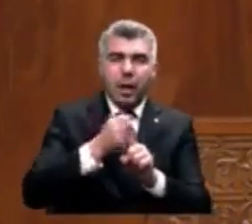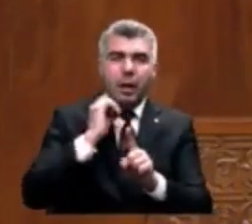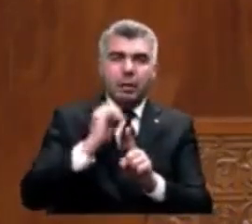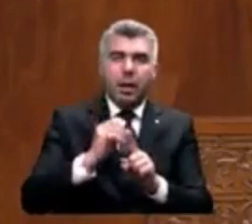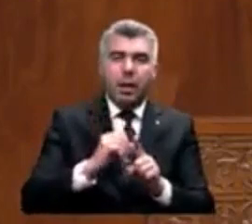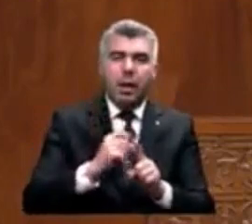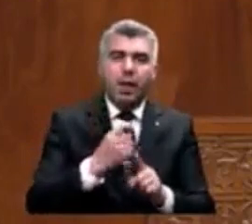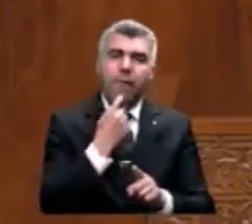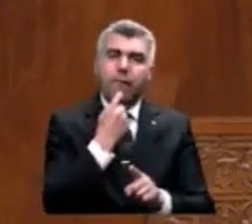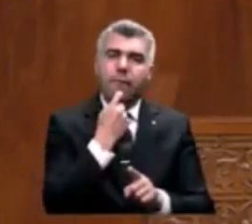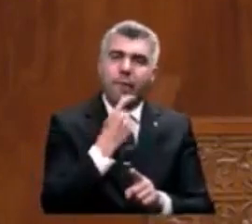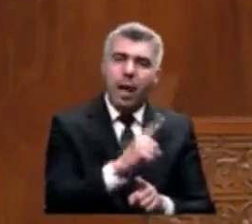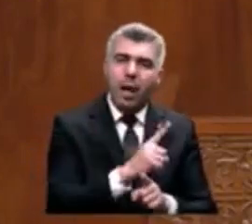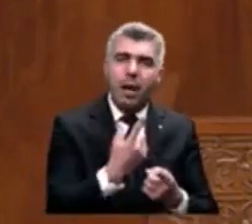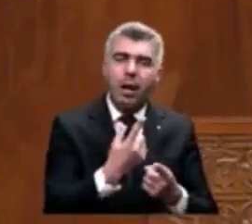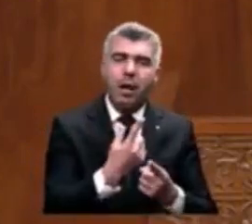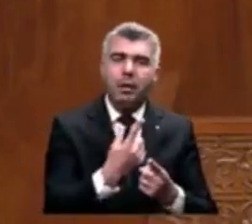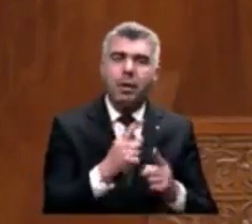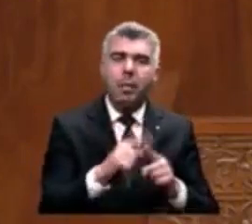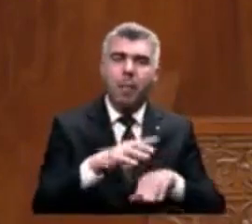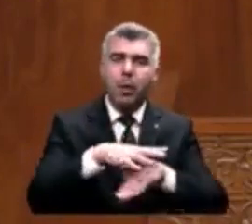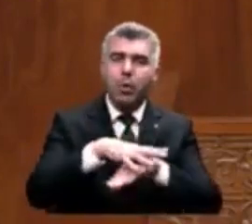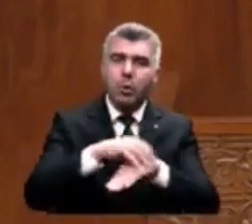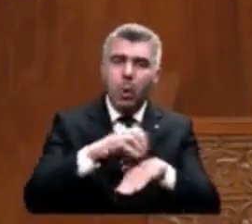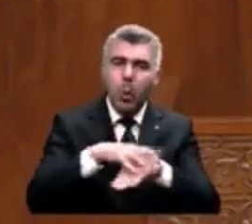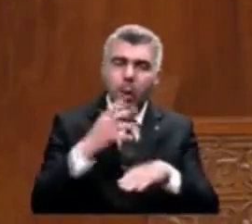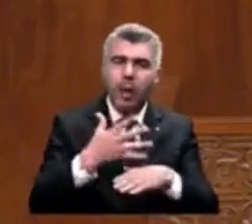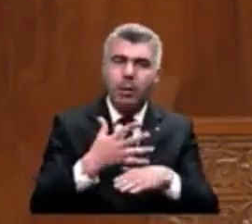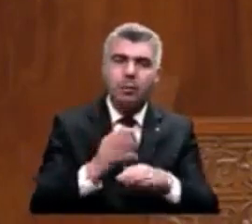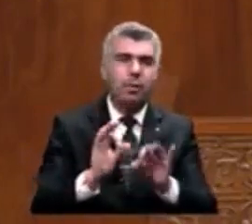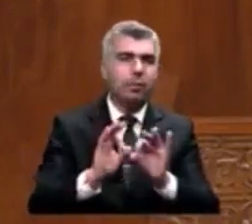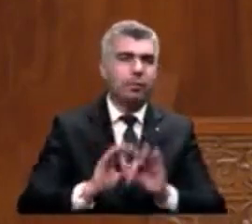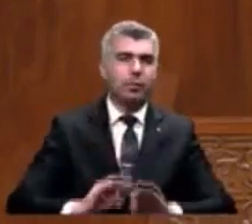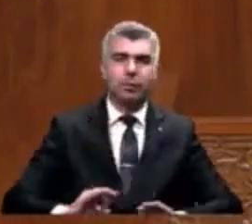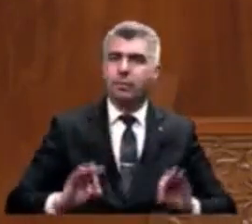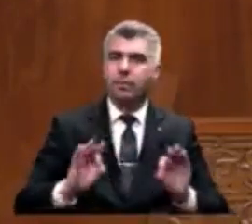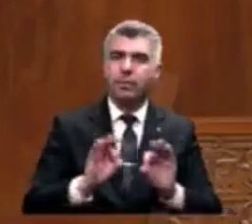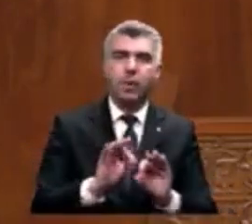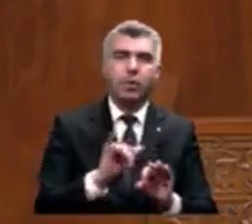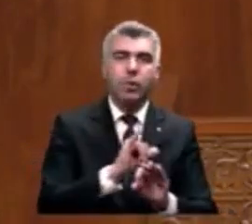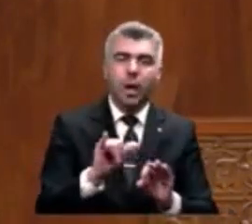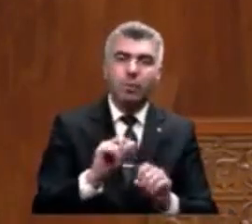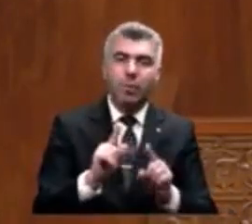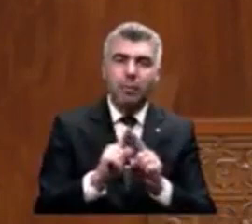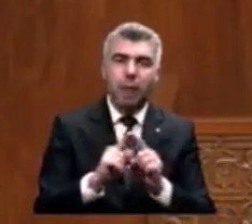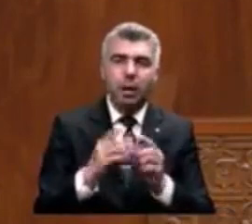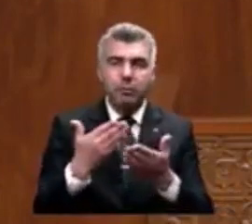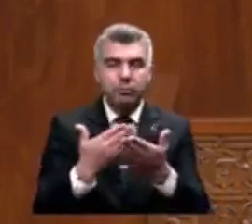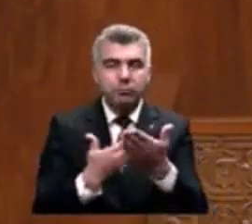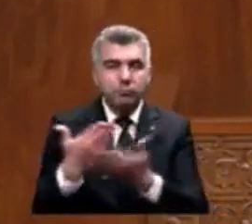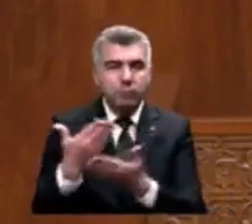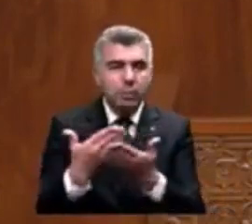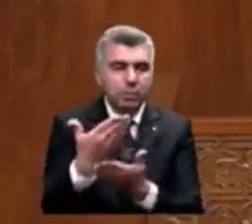فنلندا ولا من السويد ولا من، جاء من بعد واحد المشاورات وطنية